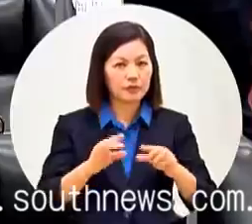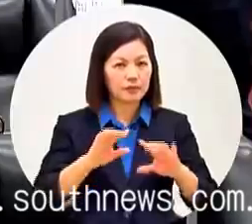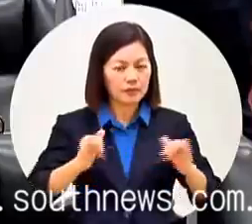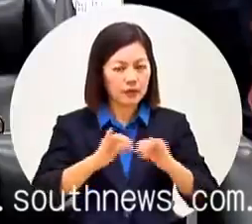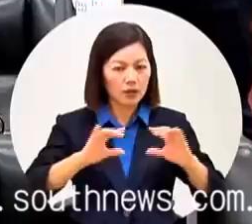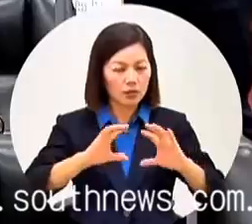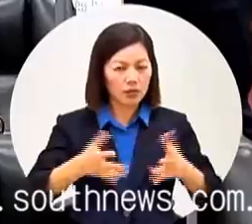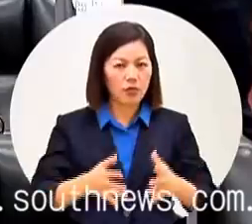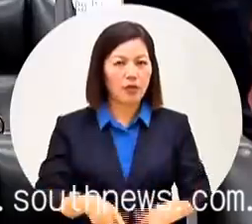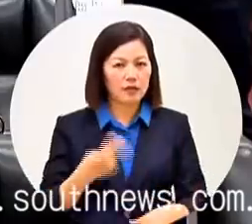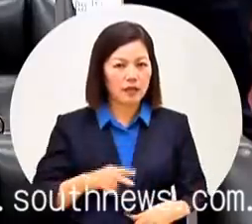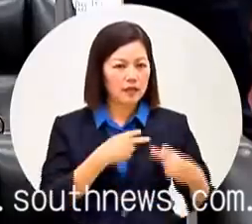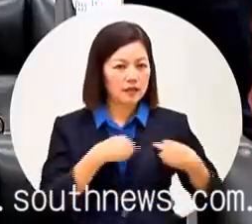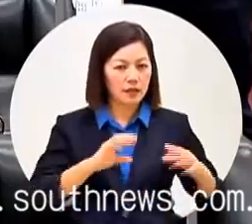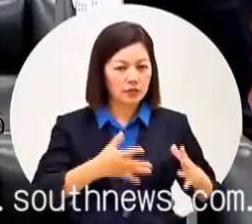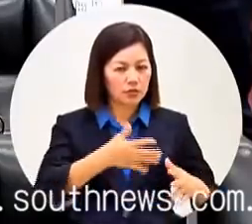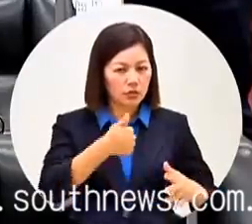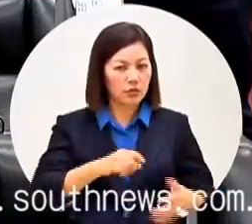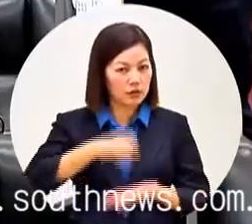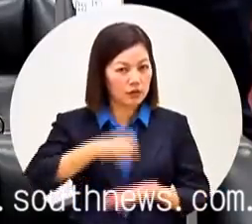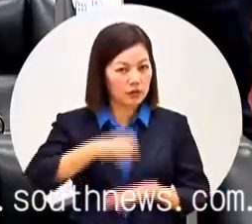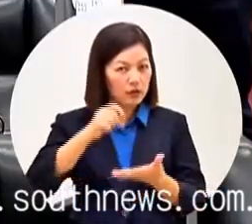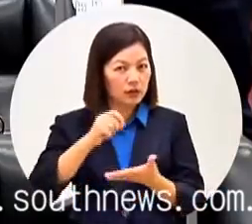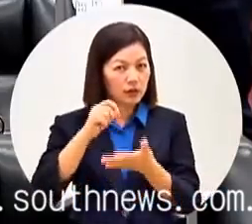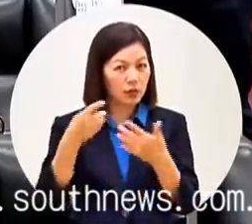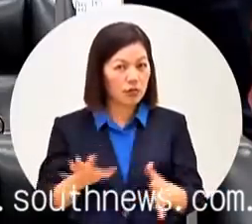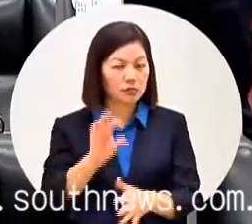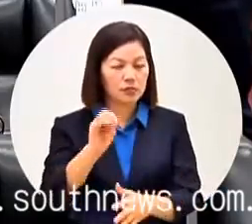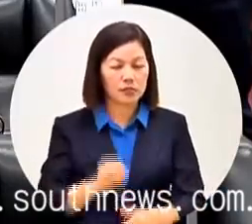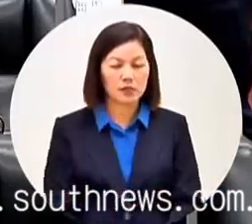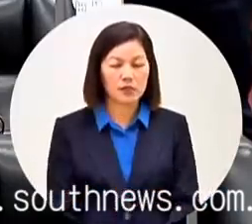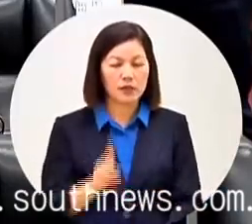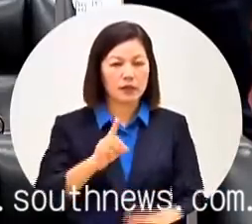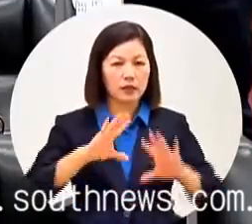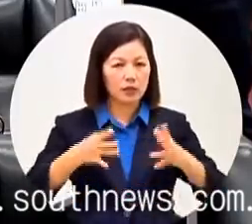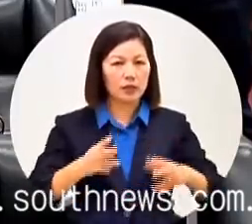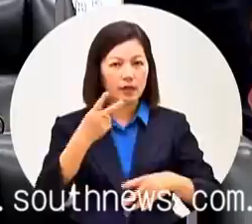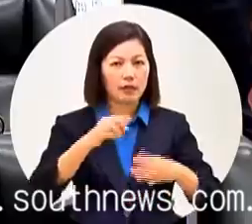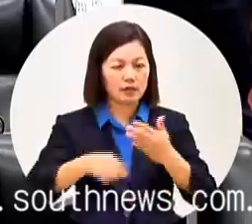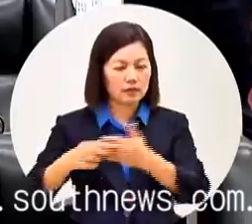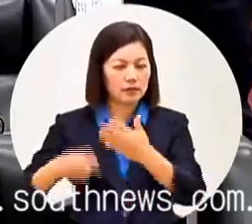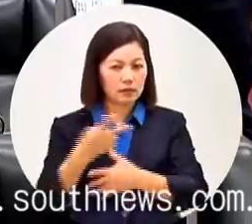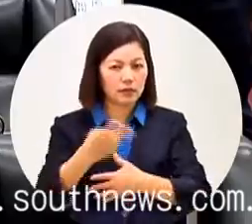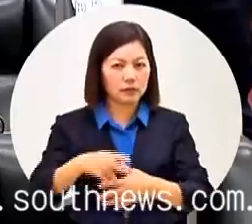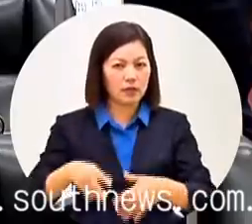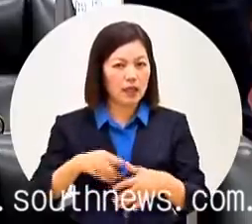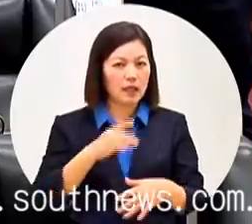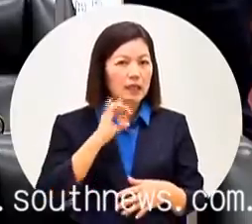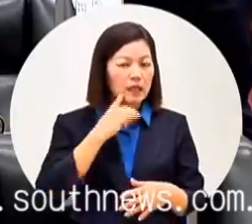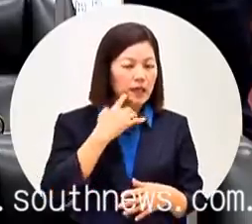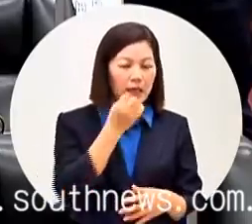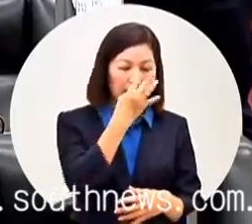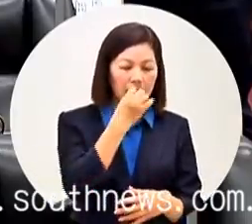第五问，所谓的一国两制、港澳都不要，港媒这一些媒体，很多